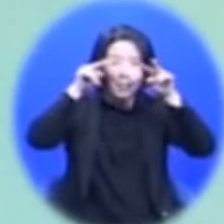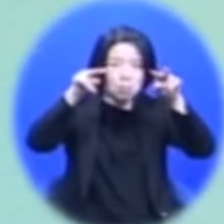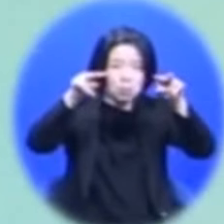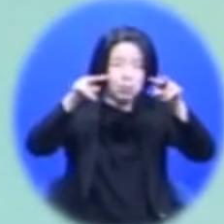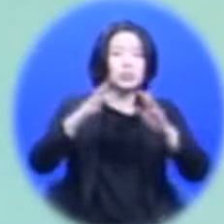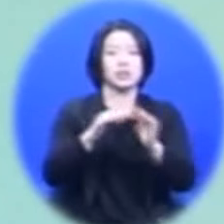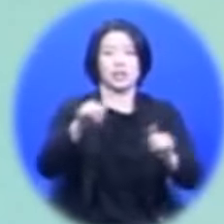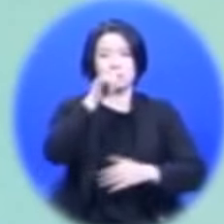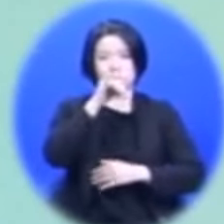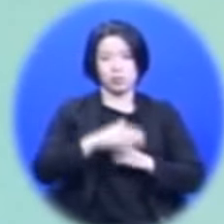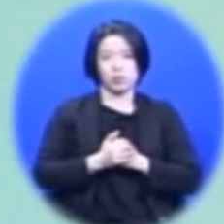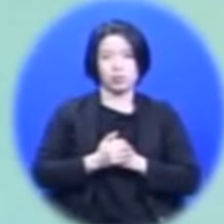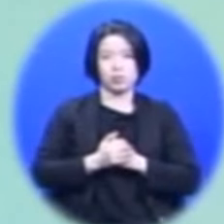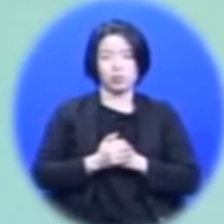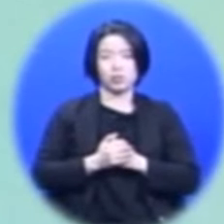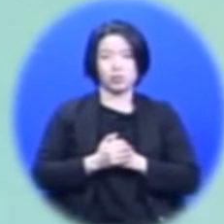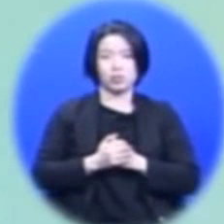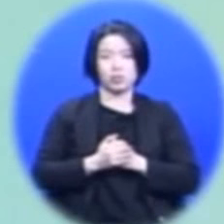겁니다.